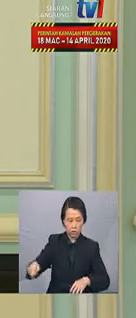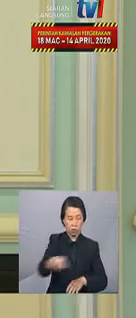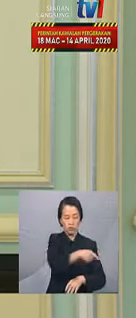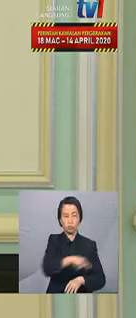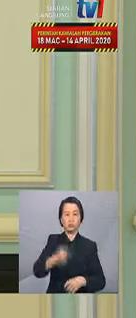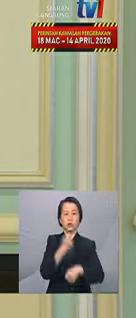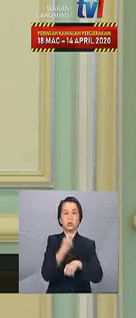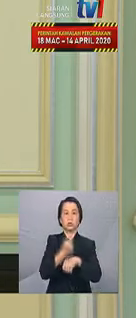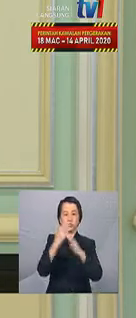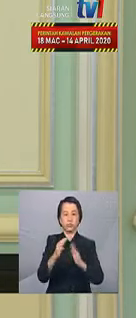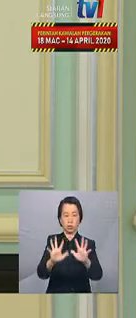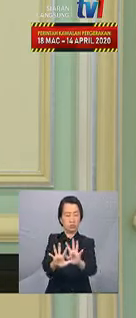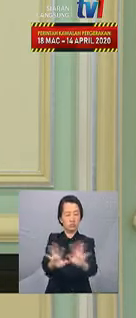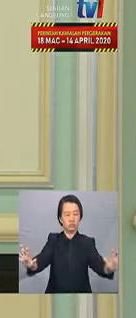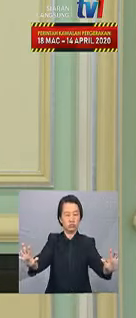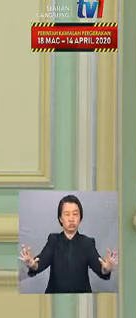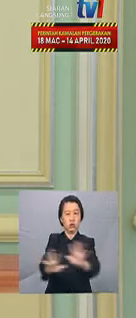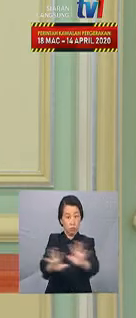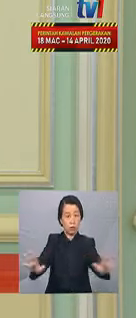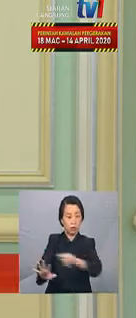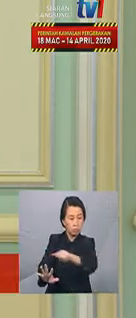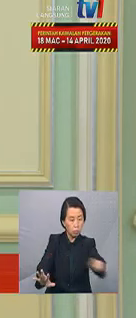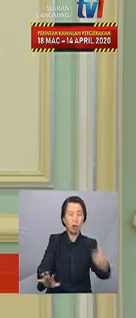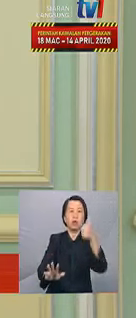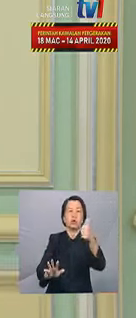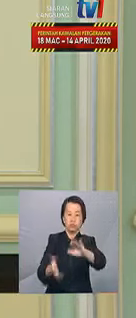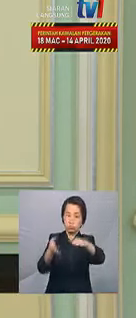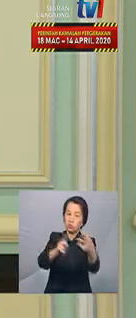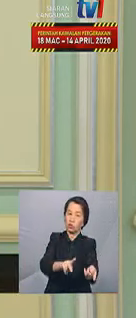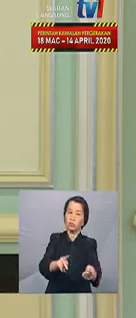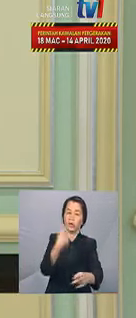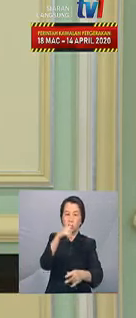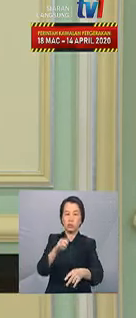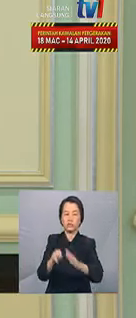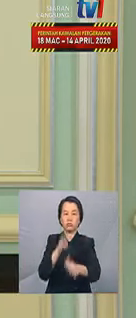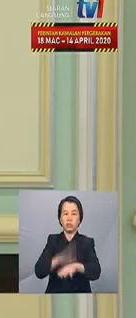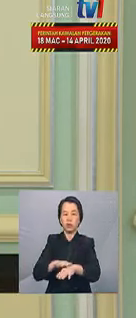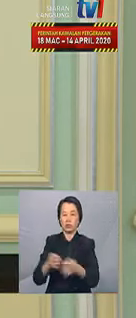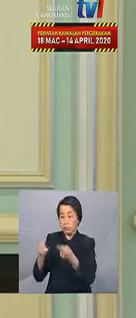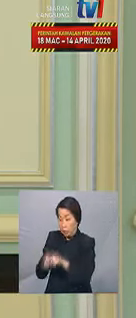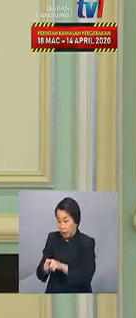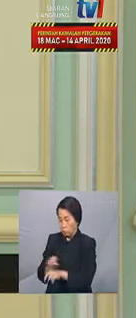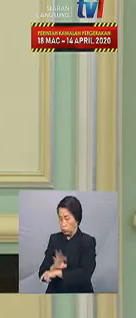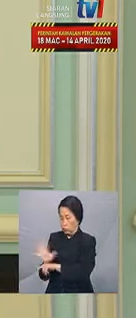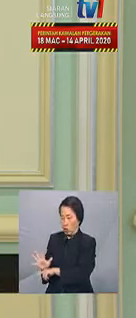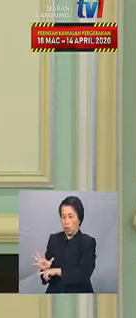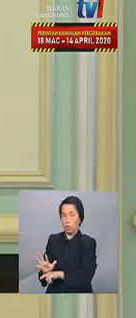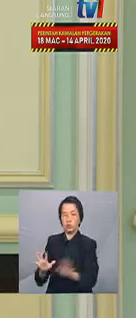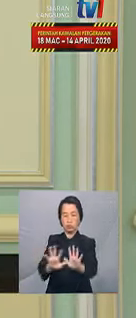barisan hadapan ataupun frontliners yang banyak berkorban semasa wabak COVID-19